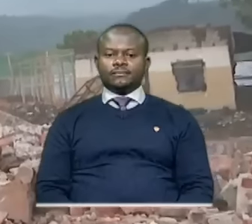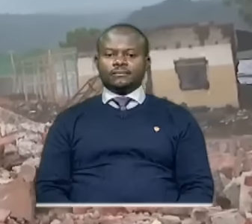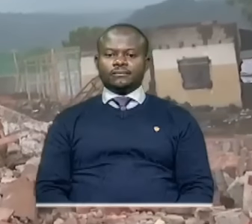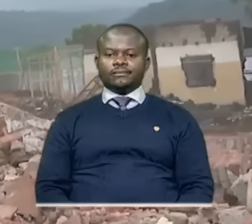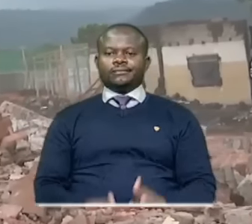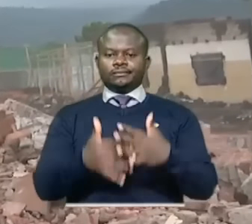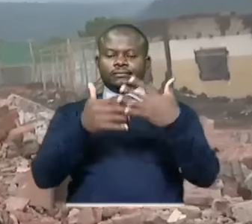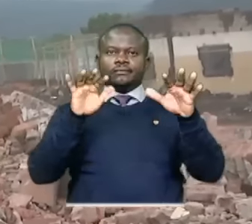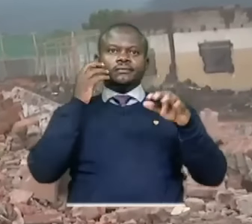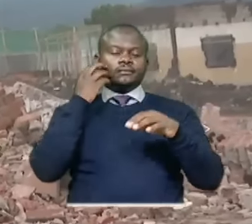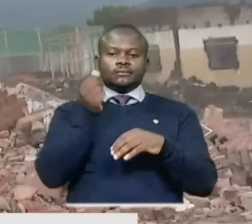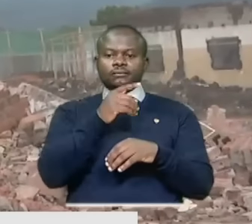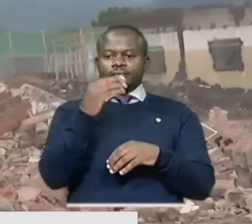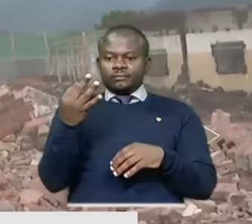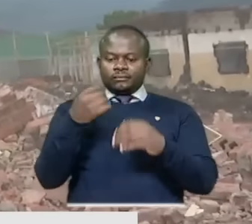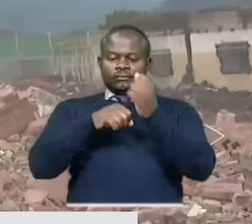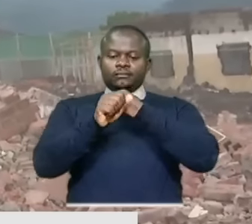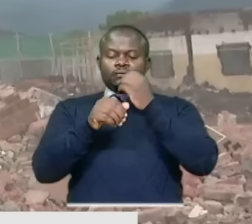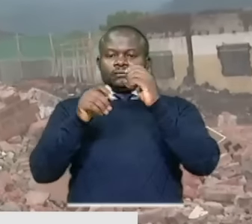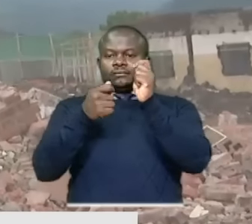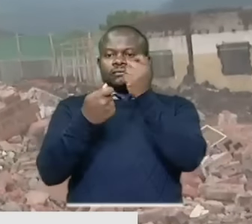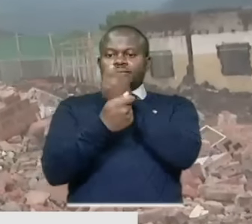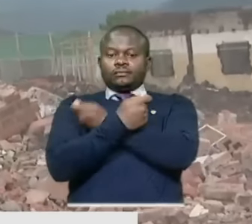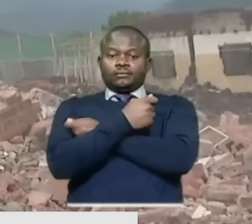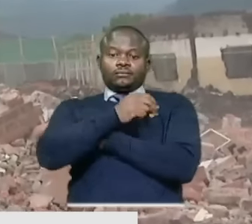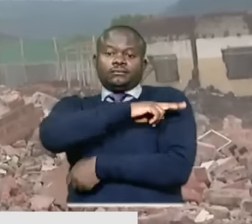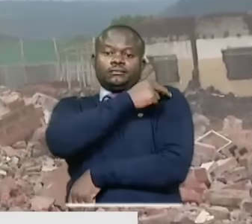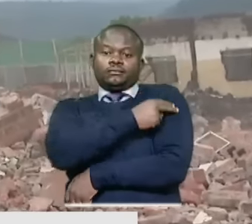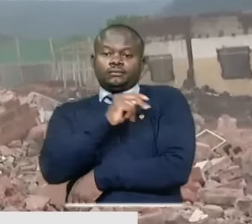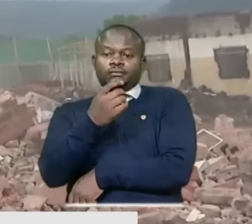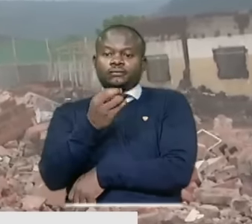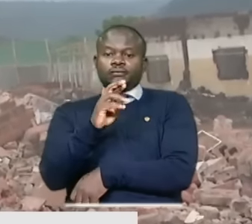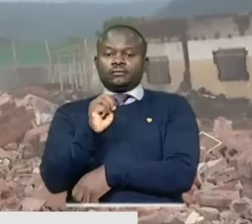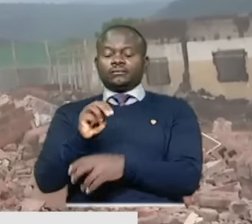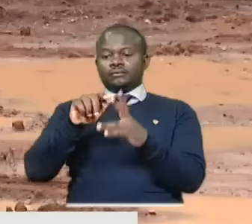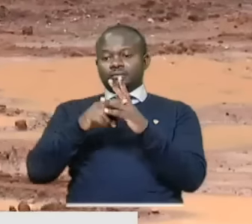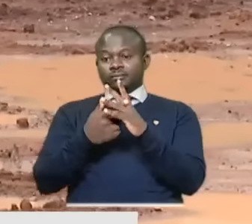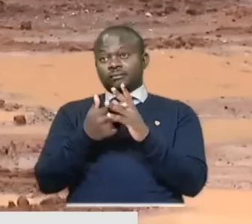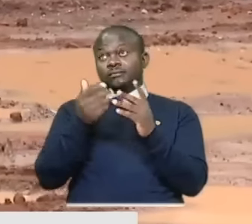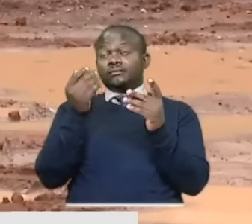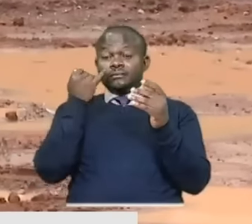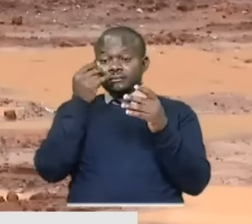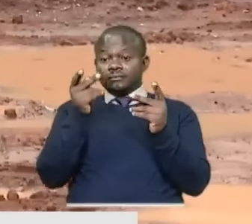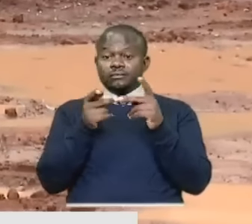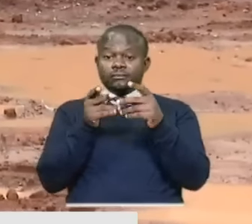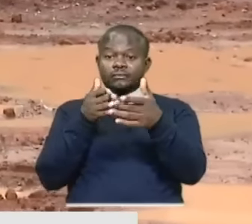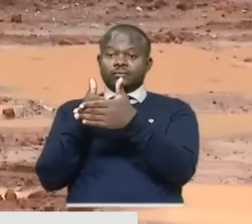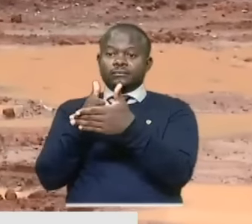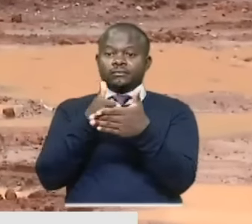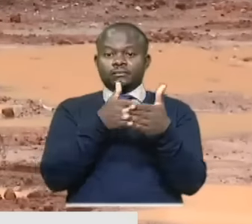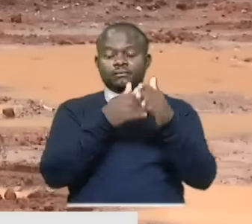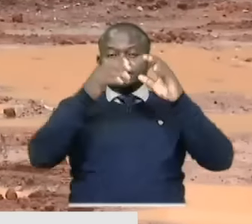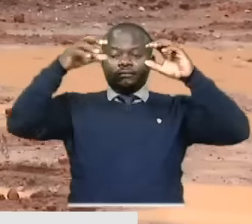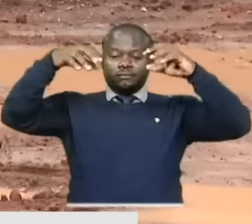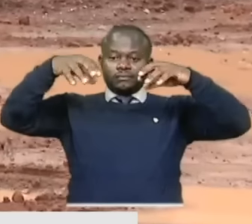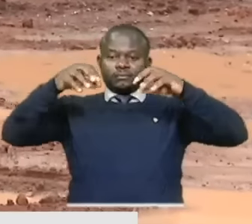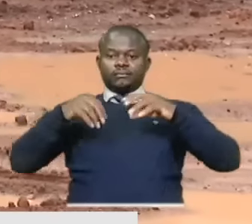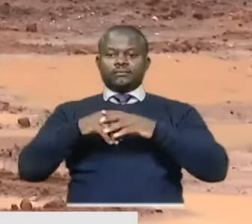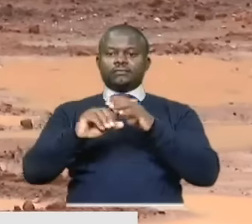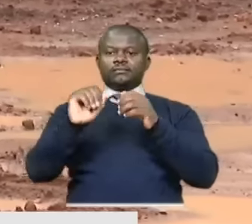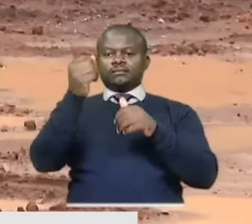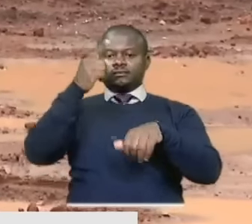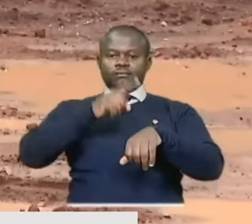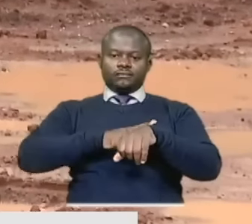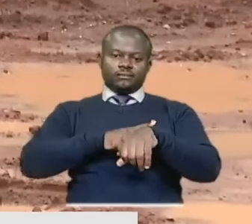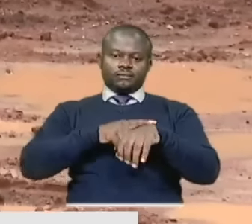Hashize amezi 3 imirimo yo kuvugurura ibi bitaro bya Ngarama itangiye nubwo hari aho yakomwe mu nkokora n'imvura imaze iminsi igwa ku ikubitiro